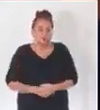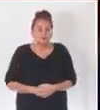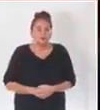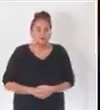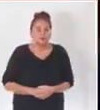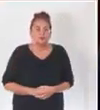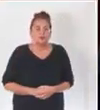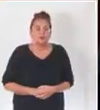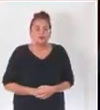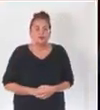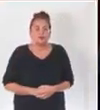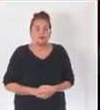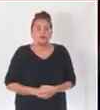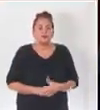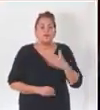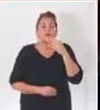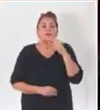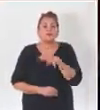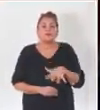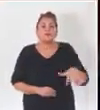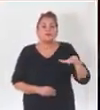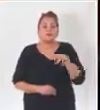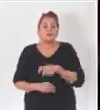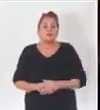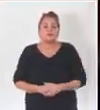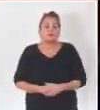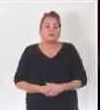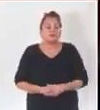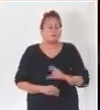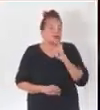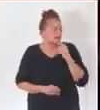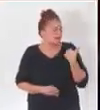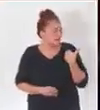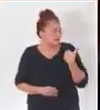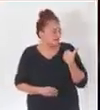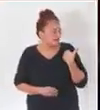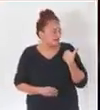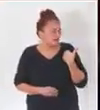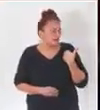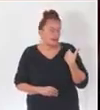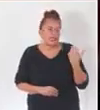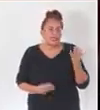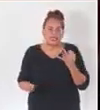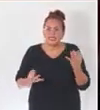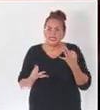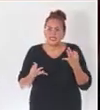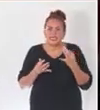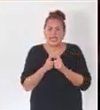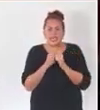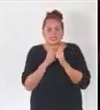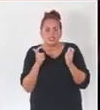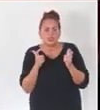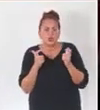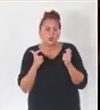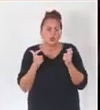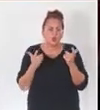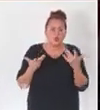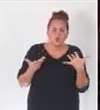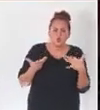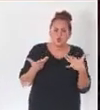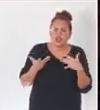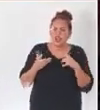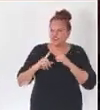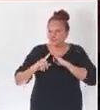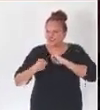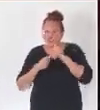Oui, bonjour à tous et à toutes. J'entends parler de brutalisation des institutions. Est-ce que la brutalisation